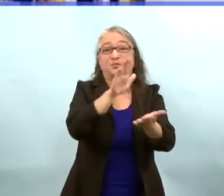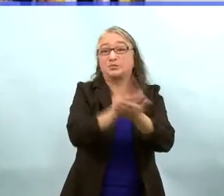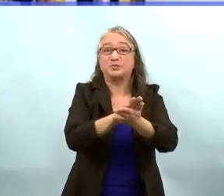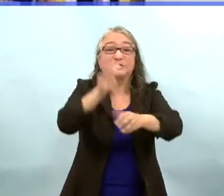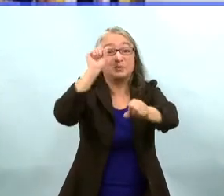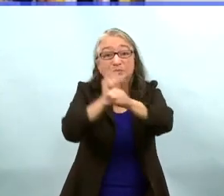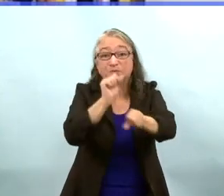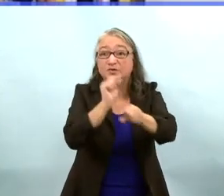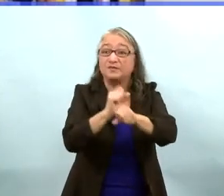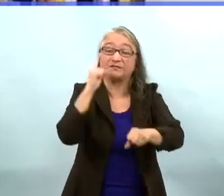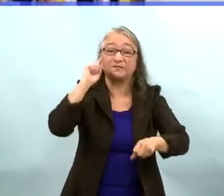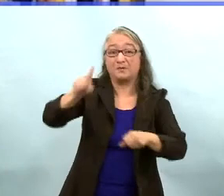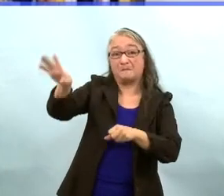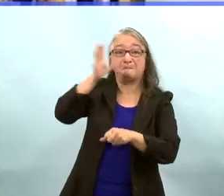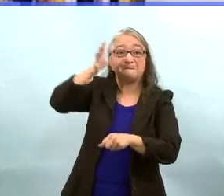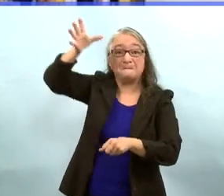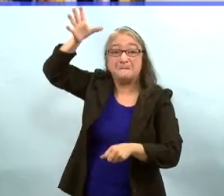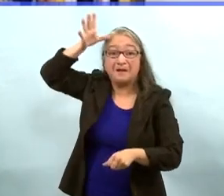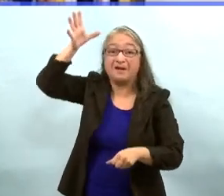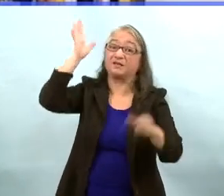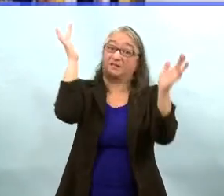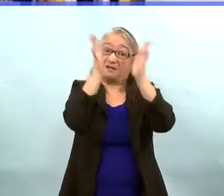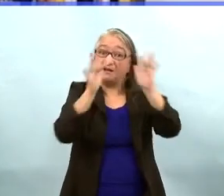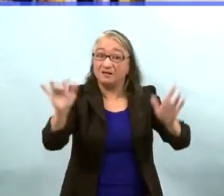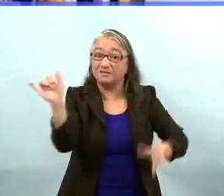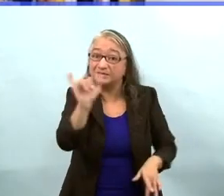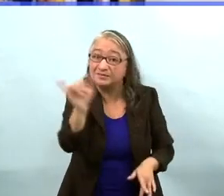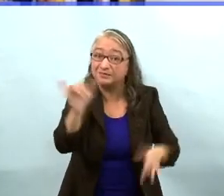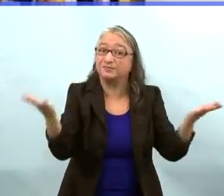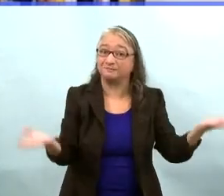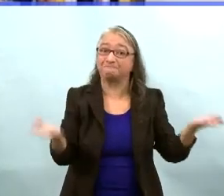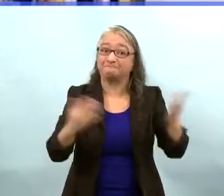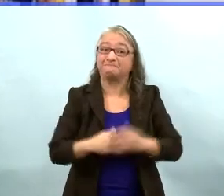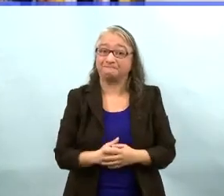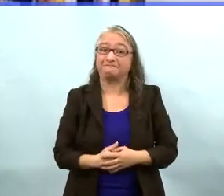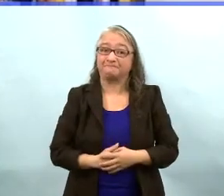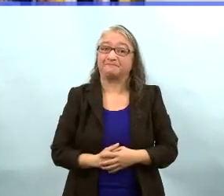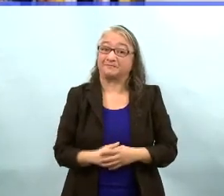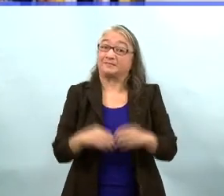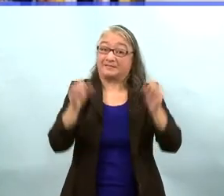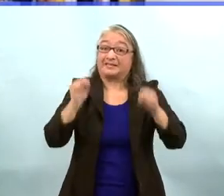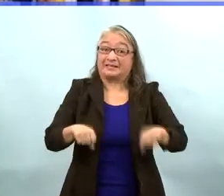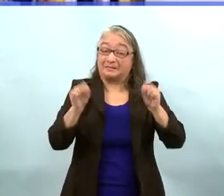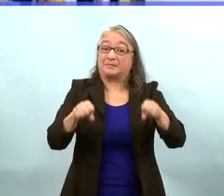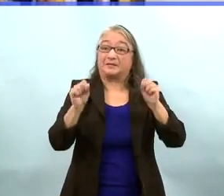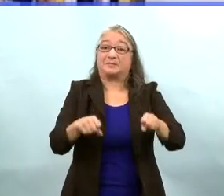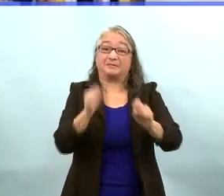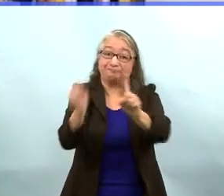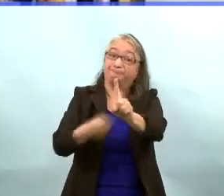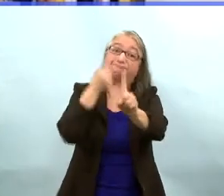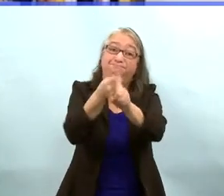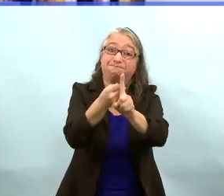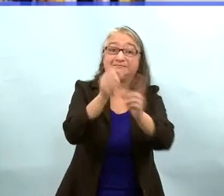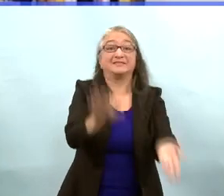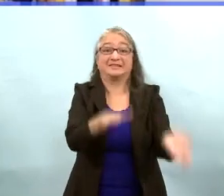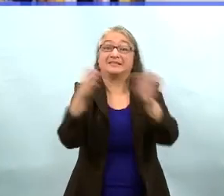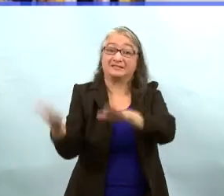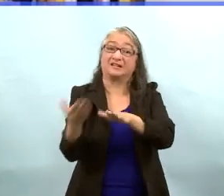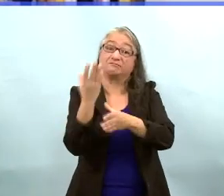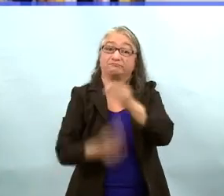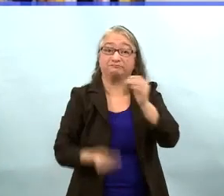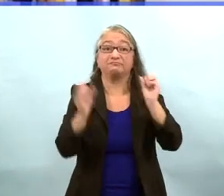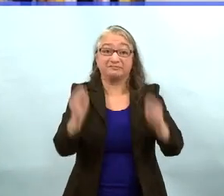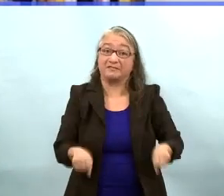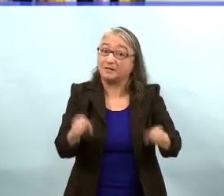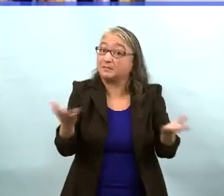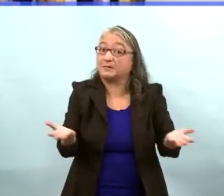familles. Et bien entendu, dans ce scénario, ça peut également causer le décès de personnes que l'on aime ou bien de personnes que l'on ne connaît pas,